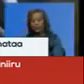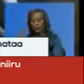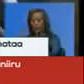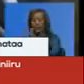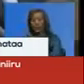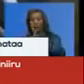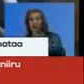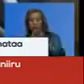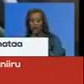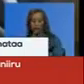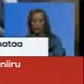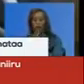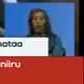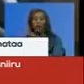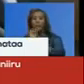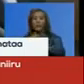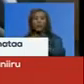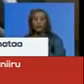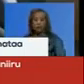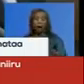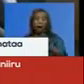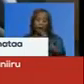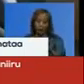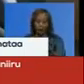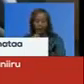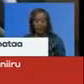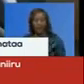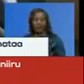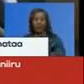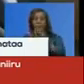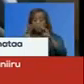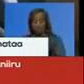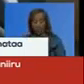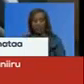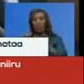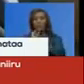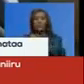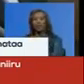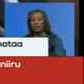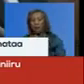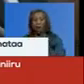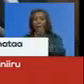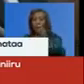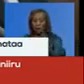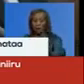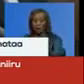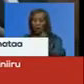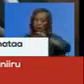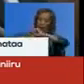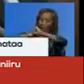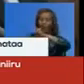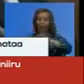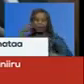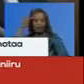የሳይንስና ቴክኖሎጂ መረጃ ማዕከል መስራችና አመራር የመረጃ መረብ ደህንነት ኤጀንሲ መስራችና አመራር በመከላከያ ሚኒስቴር